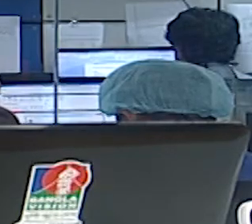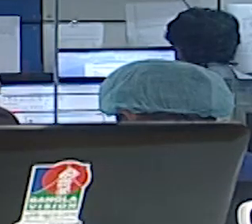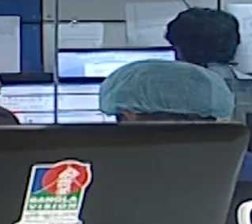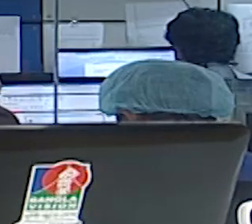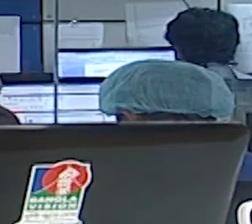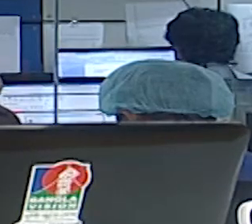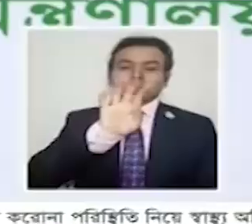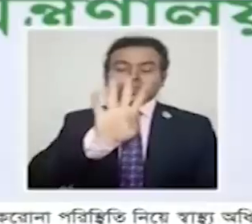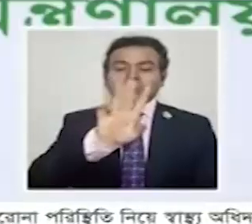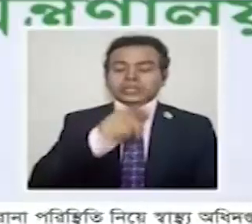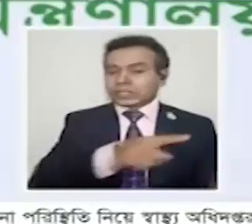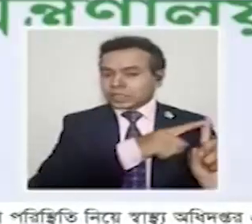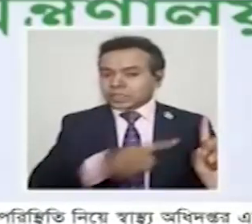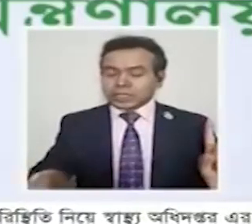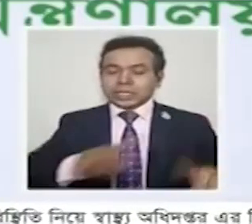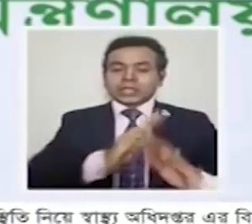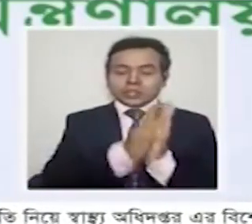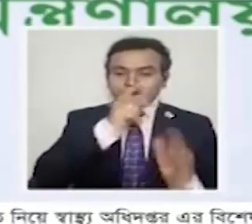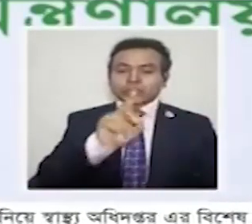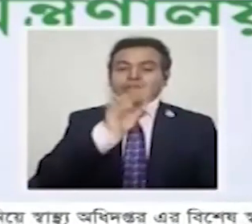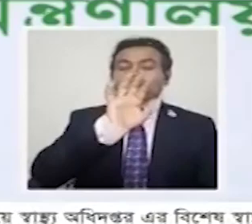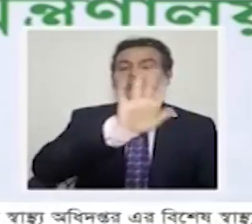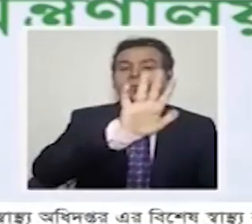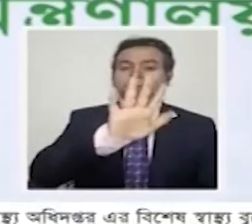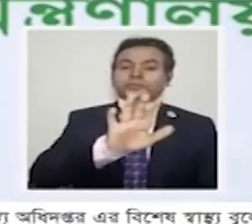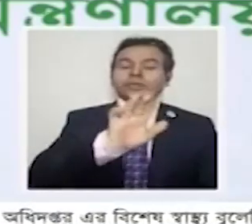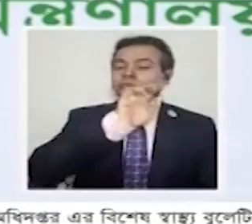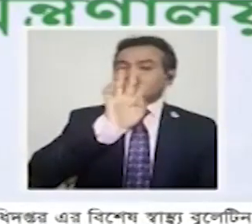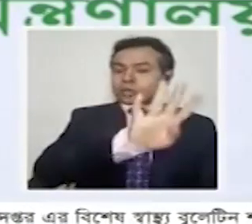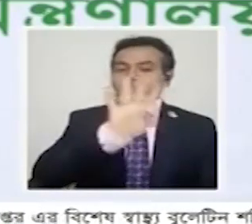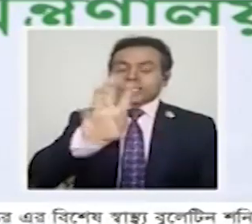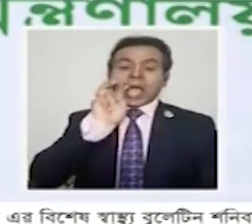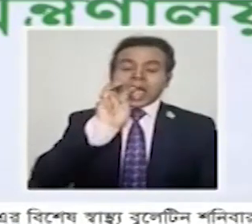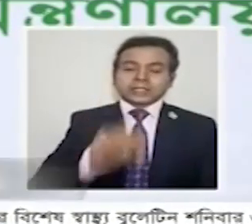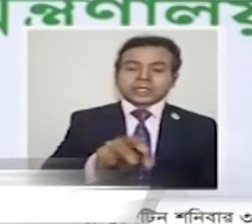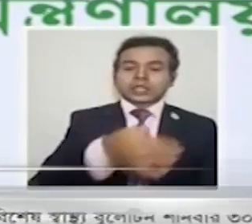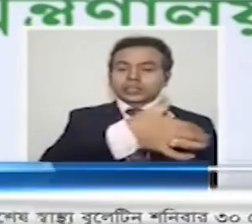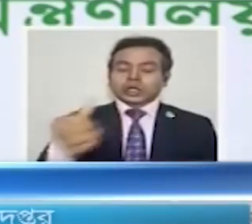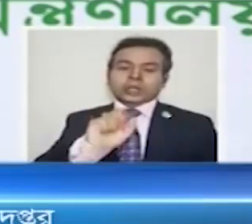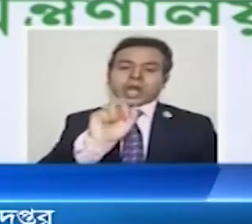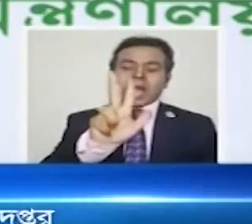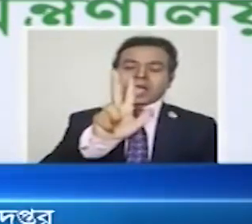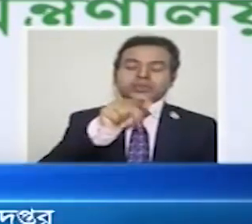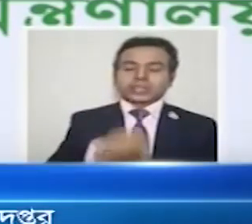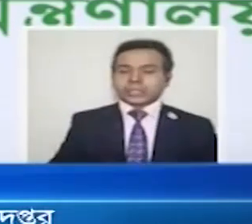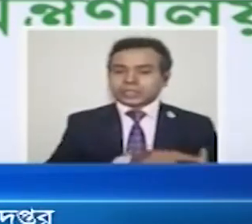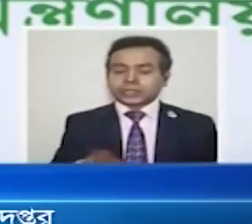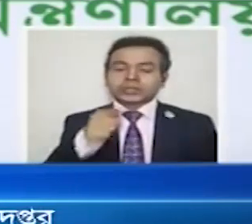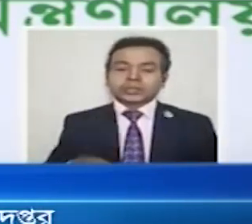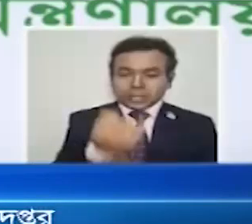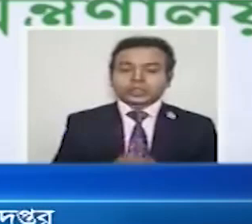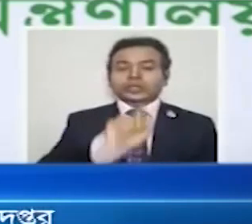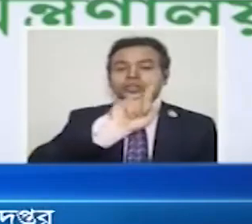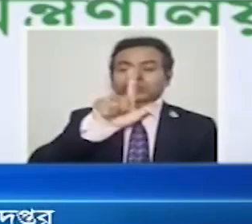হয়। 24 ঘন্টায় শনাক্ত হয়েছে 1764 জন। এ পর্যন্ত শনাক্ত 44608